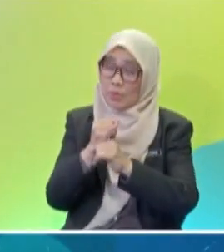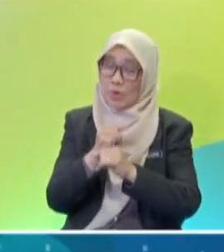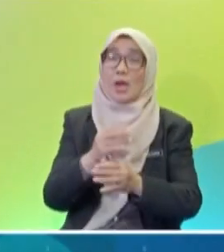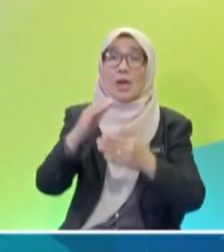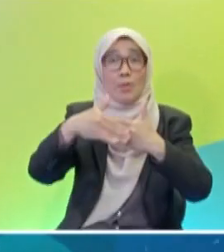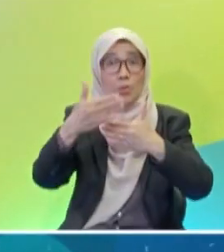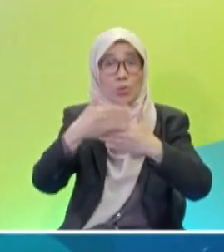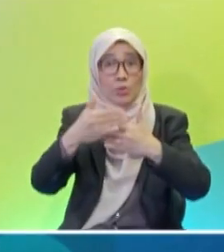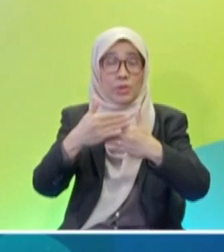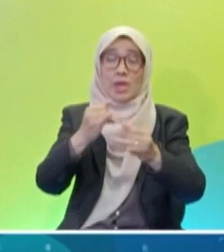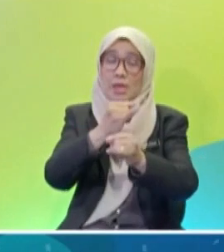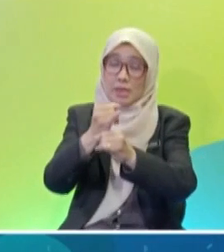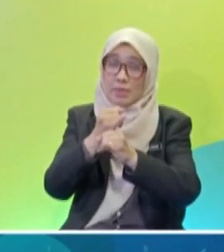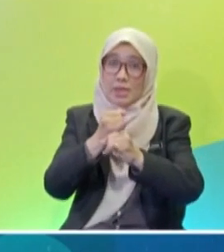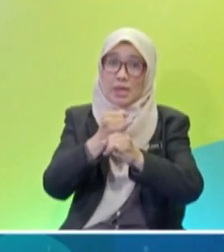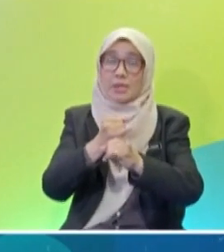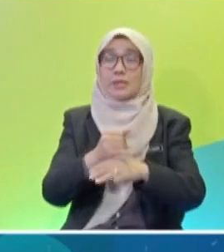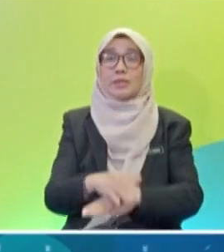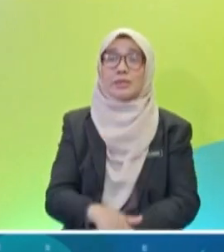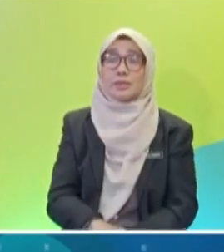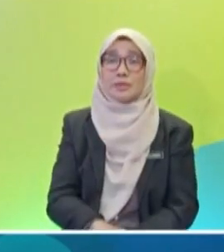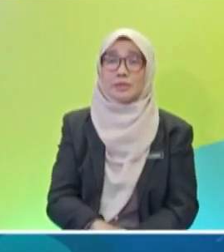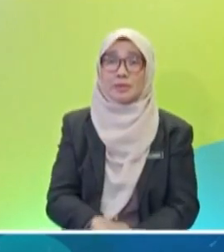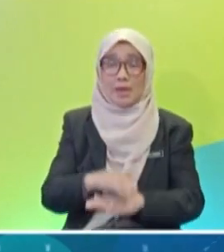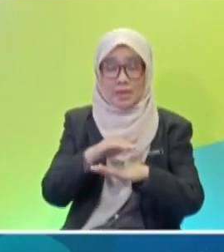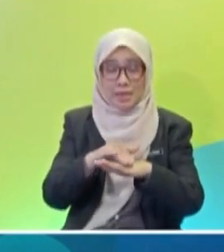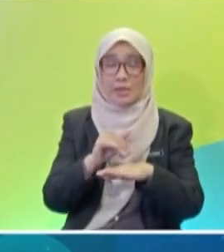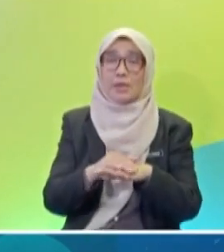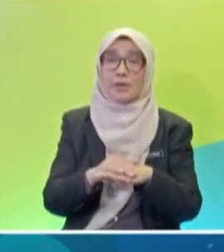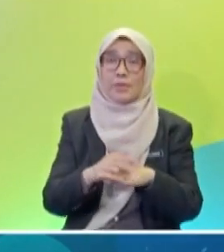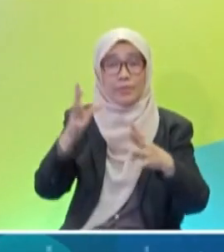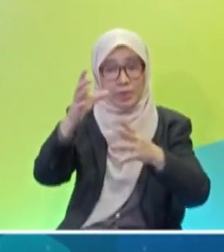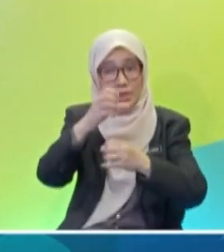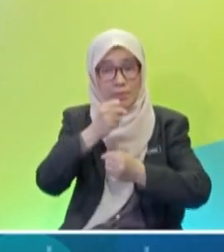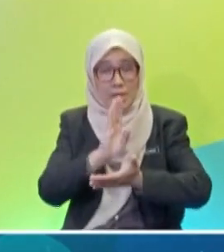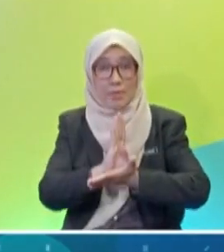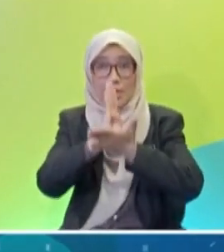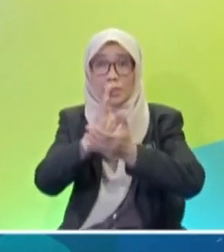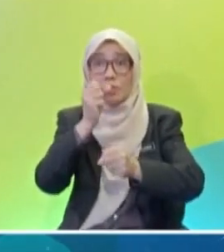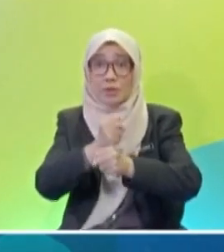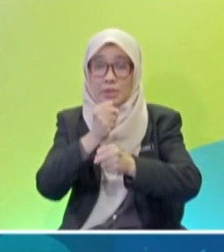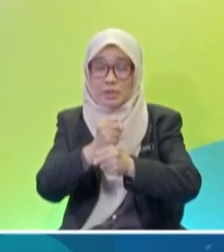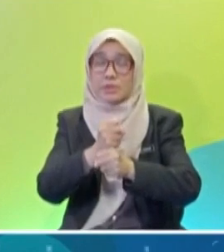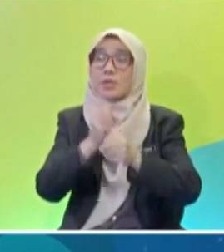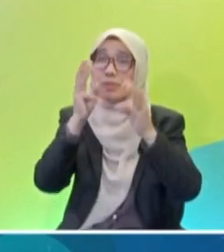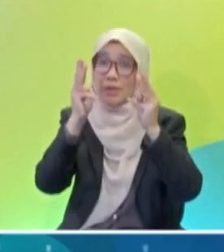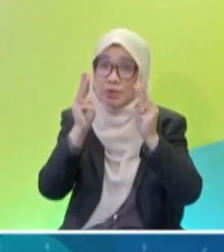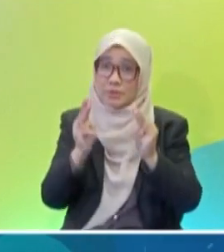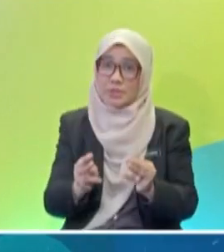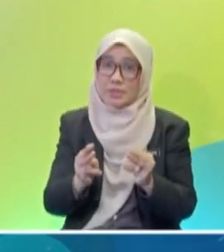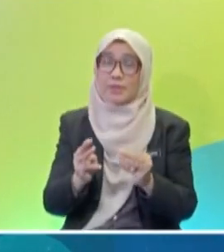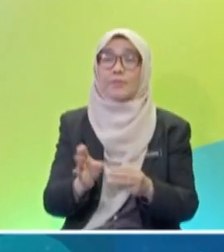dibiakkan ada tak jawab panik yang kedua dapat membantu pekerjaan manusia ada juga